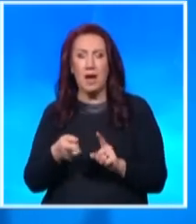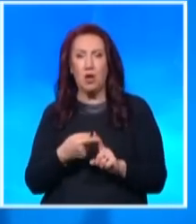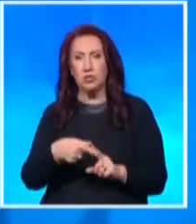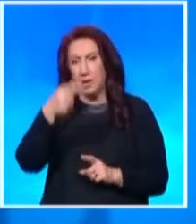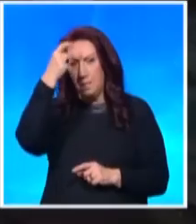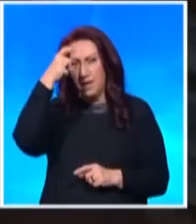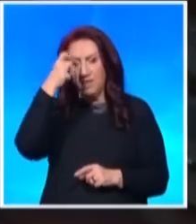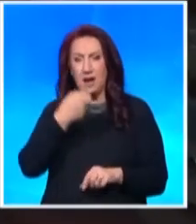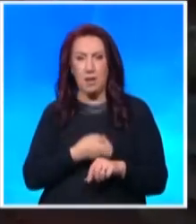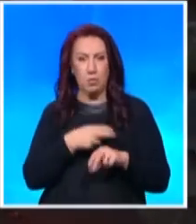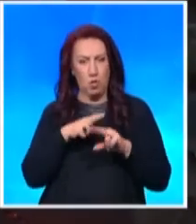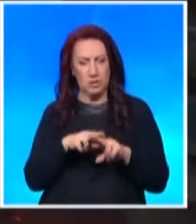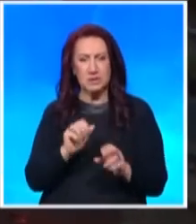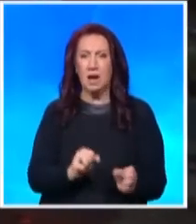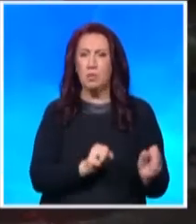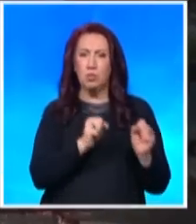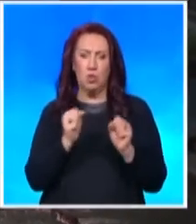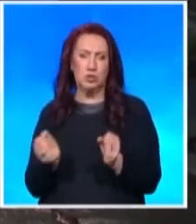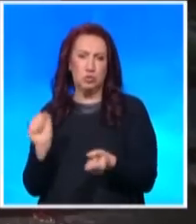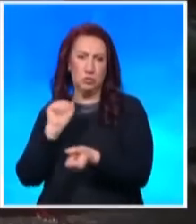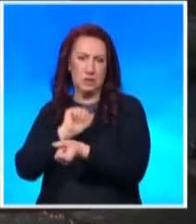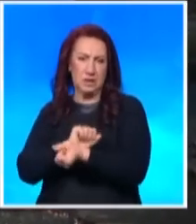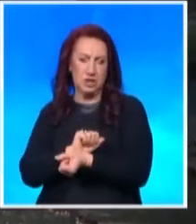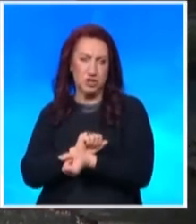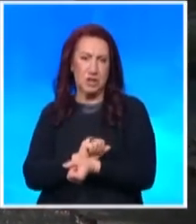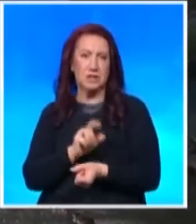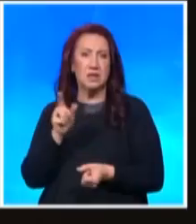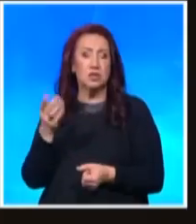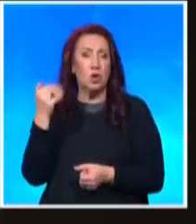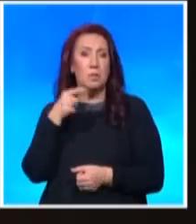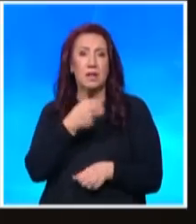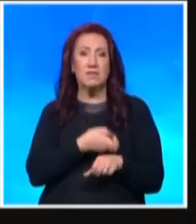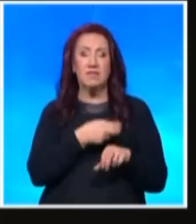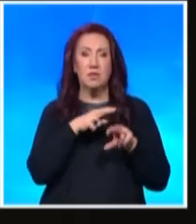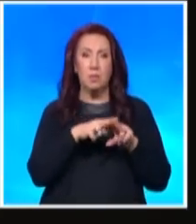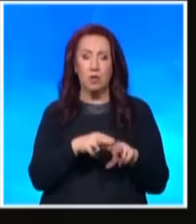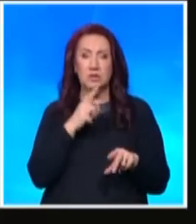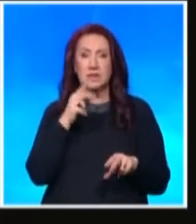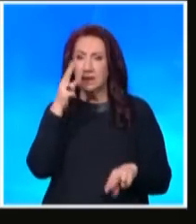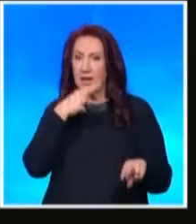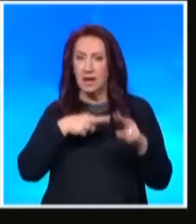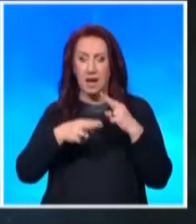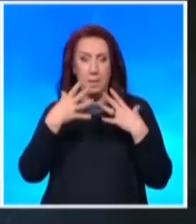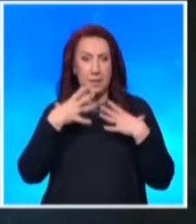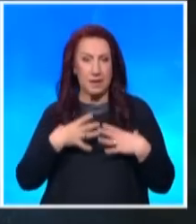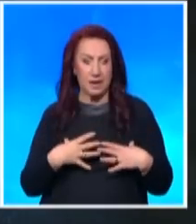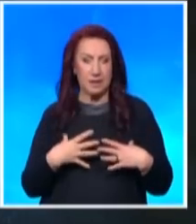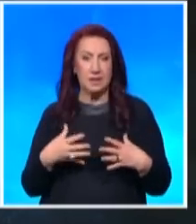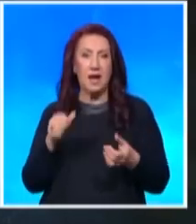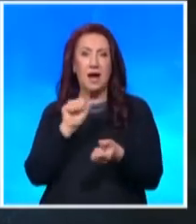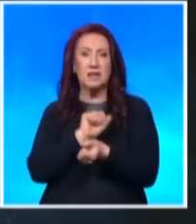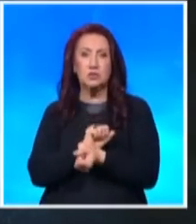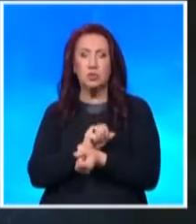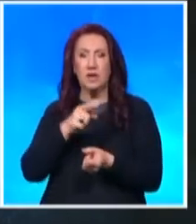задържан. Забити би от Вътрешното министерство уточниха, че той е бил в лечебното заведение за освидетелстване. Арестуване в района